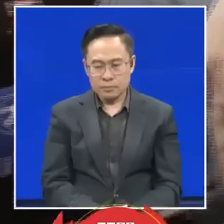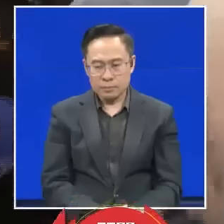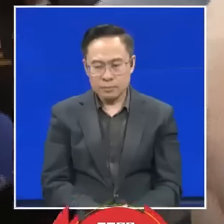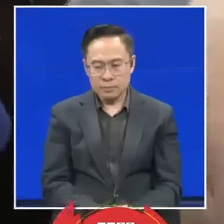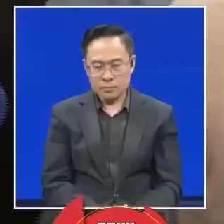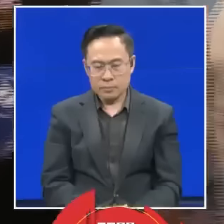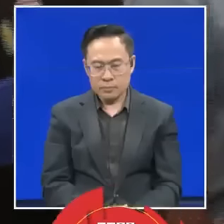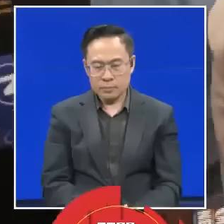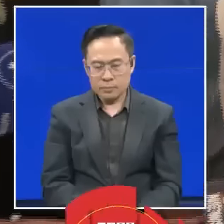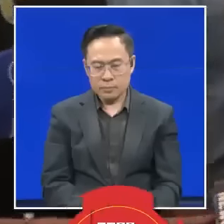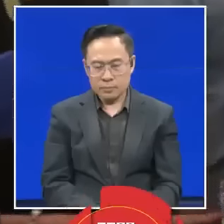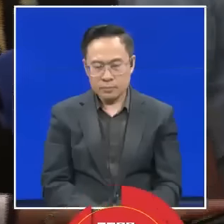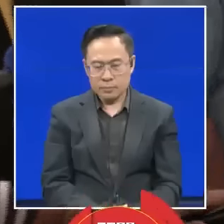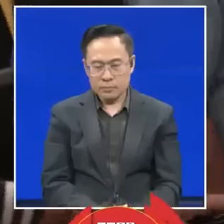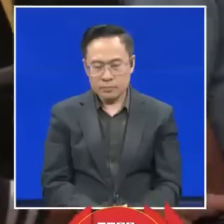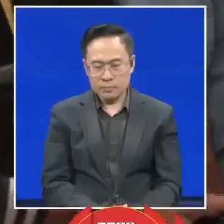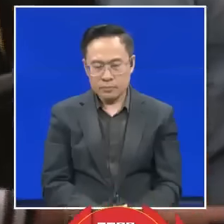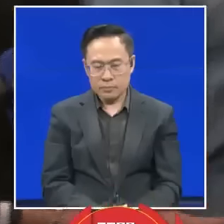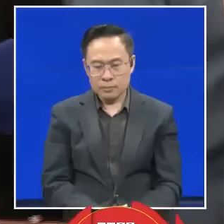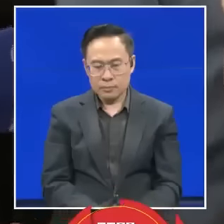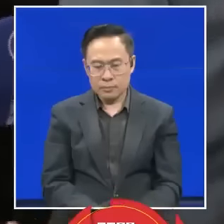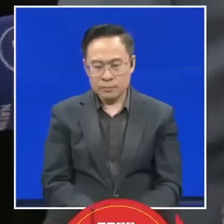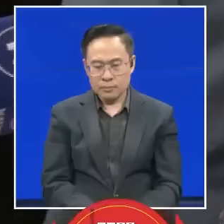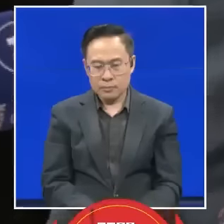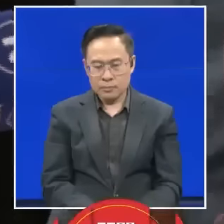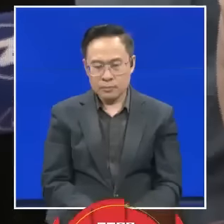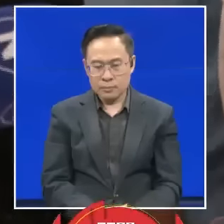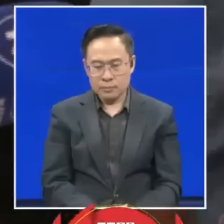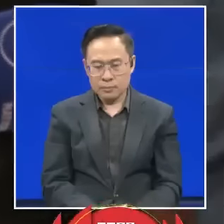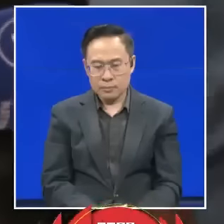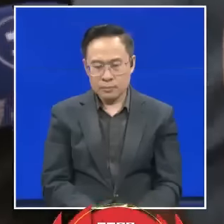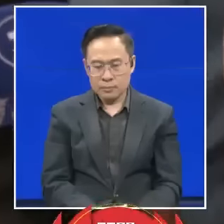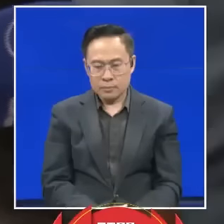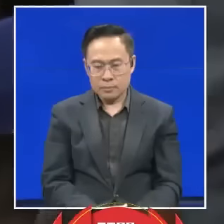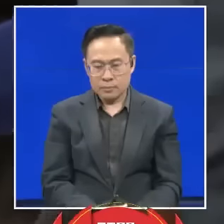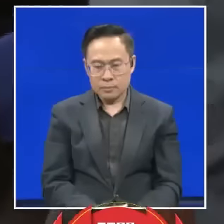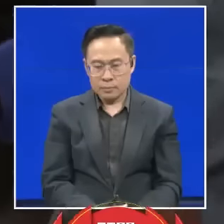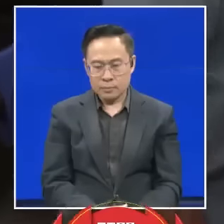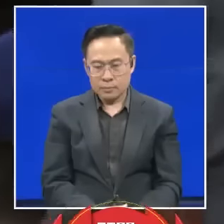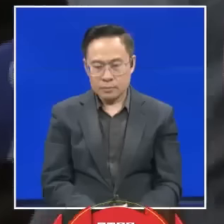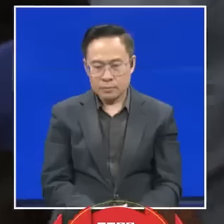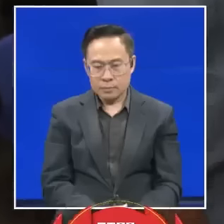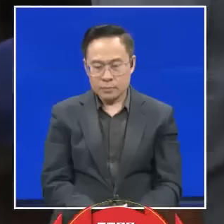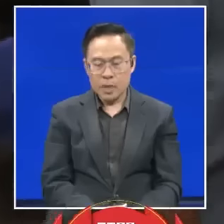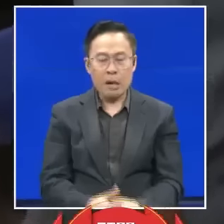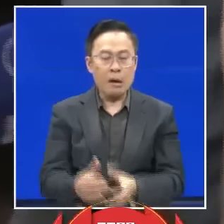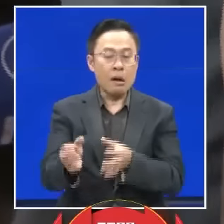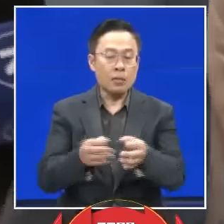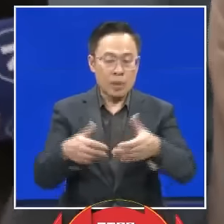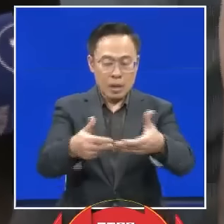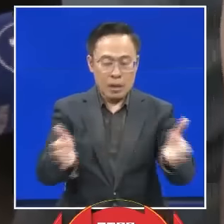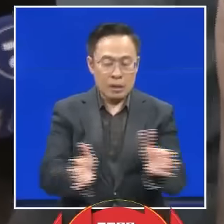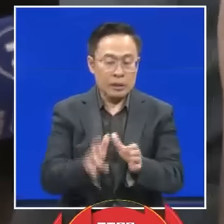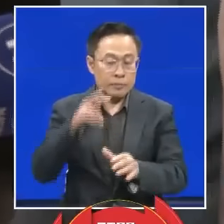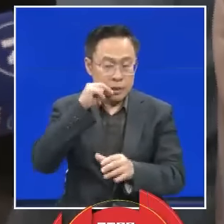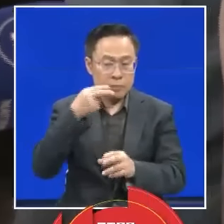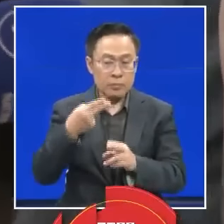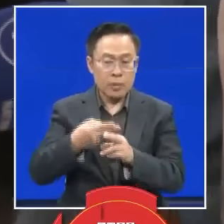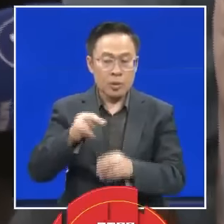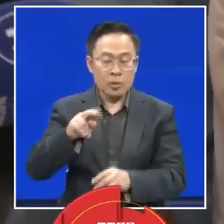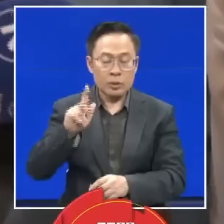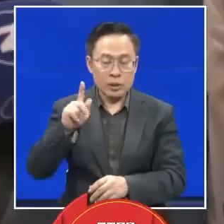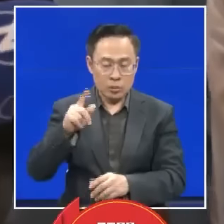ครับแต่ที่โชคช่วยครับครับครับครับท่านตะปิครับตัวจุดหนองเขียวแล้วก็ตัวอ่างมะยมเป็นจุดสำคัญที่สุดที่เราเอาน้ำ